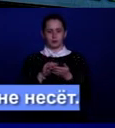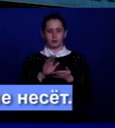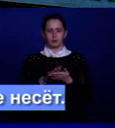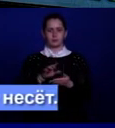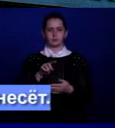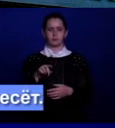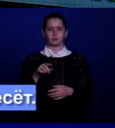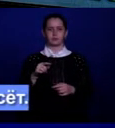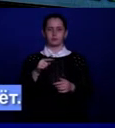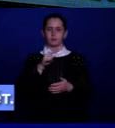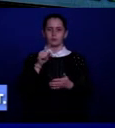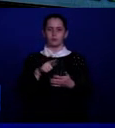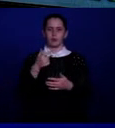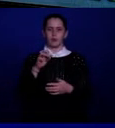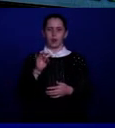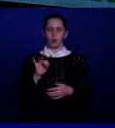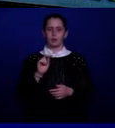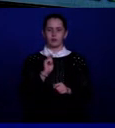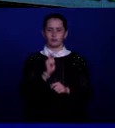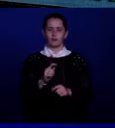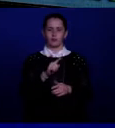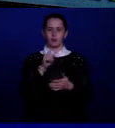ним вопросы. Итак,